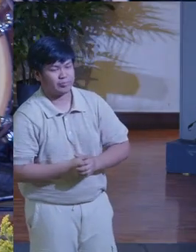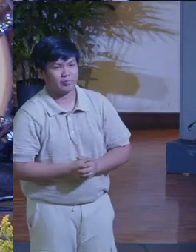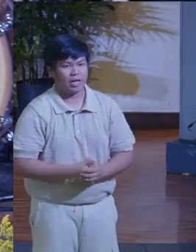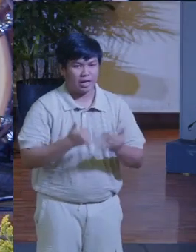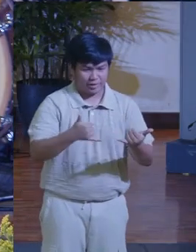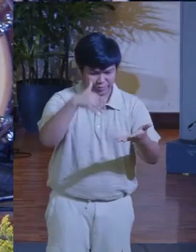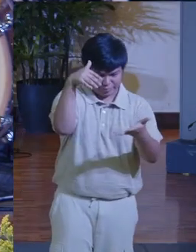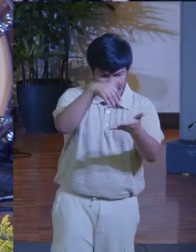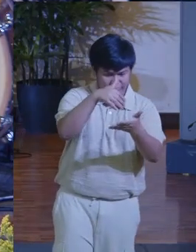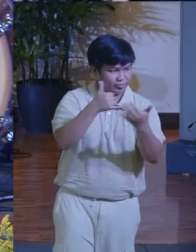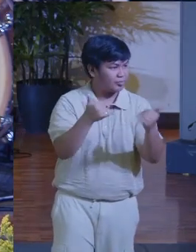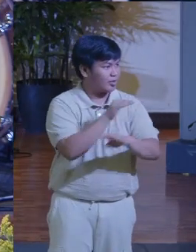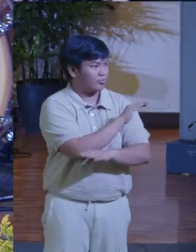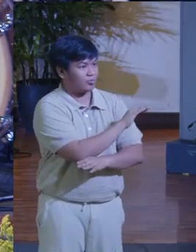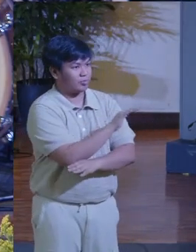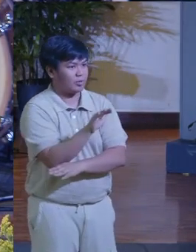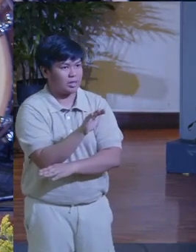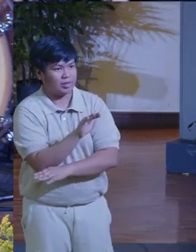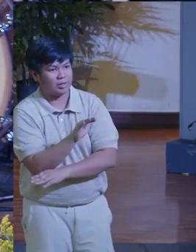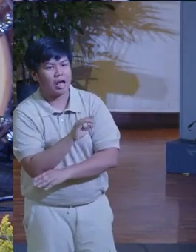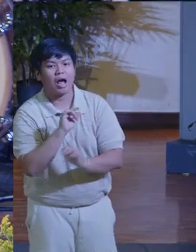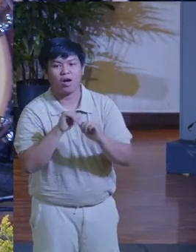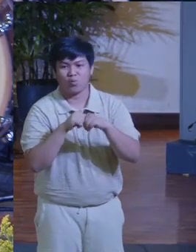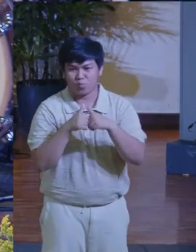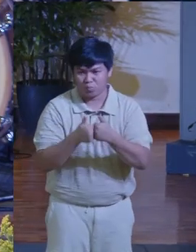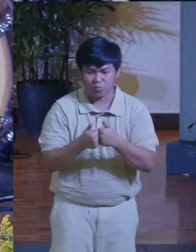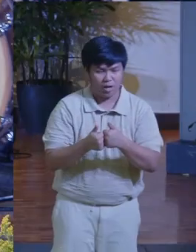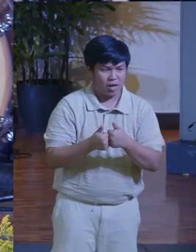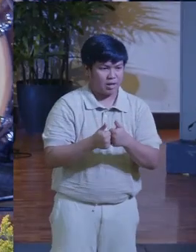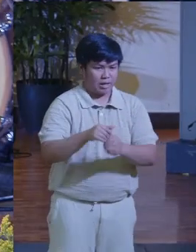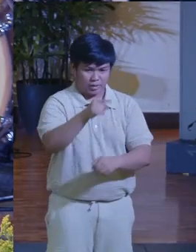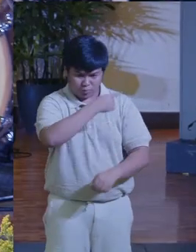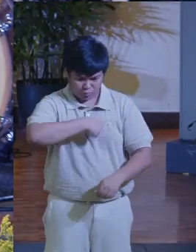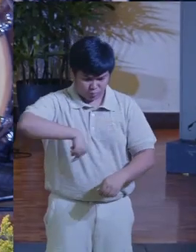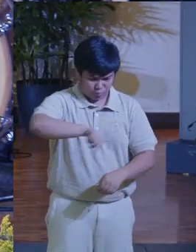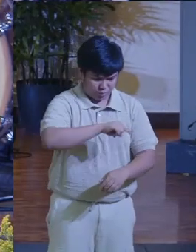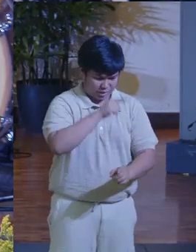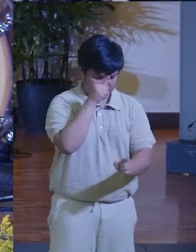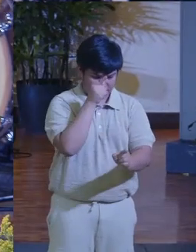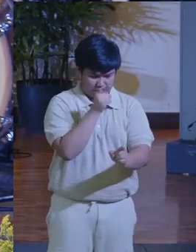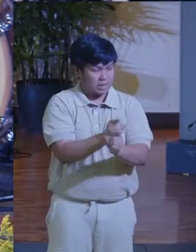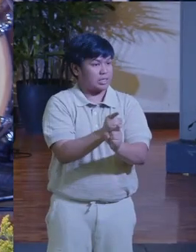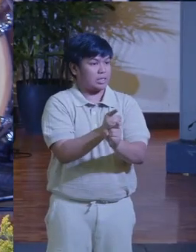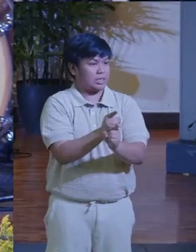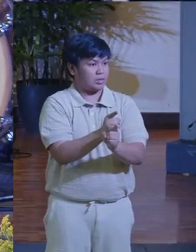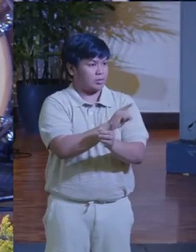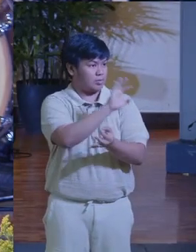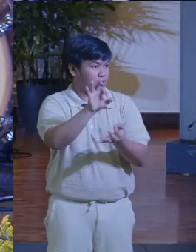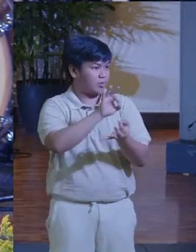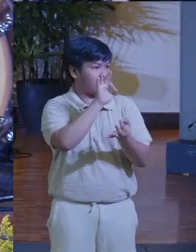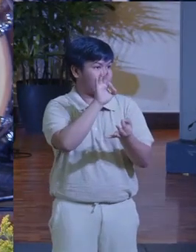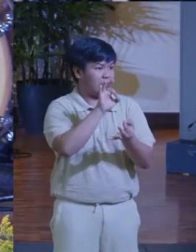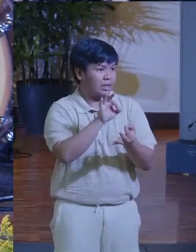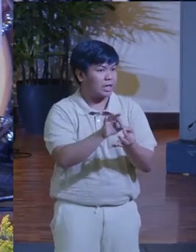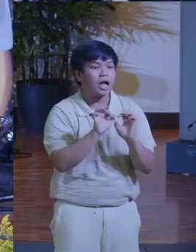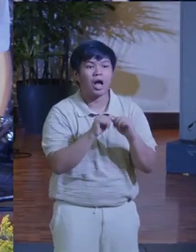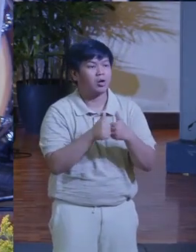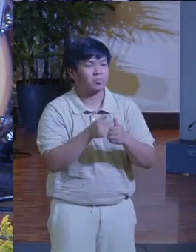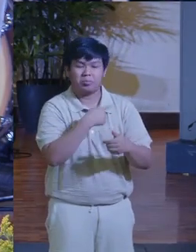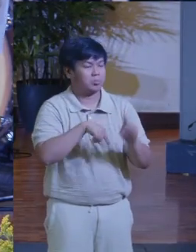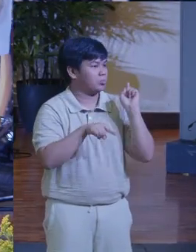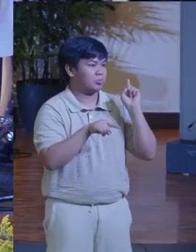pag-aaral ngayong hapong ito ay ito. Ang pagiging matuwid sa pamamagitan